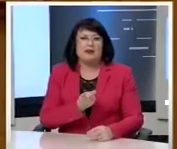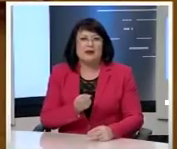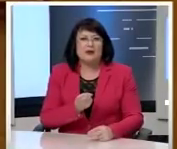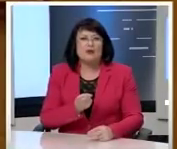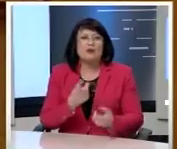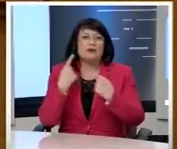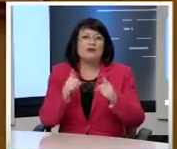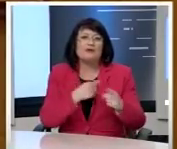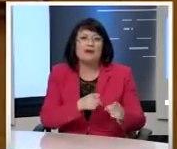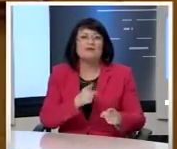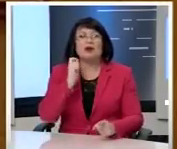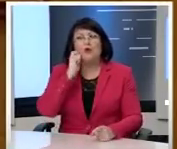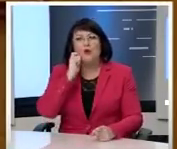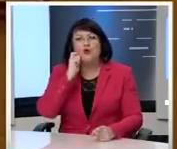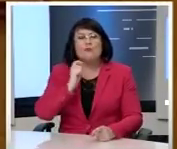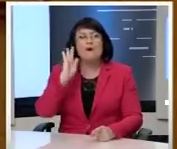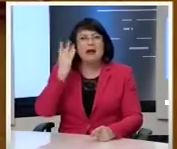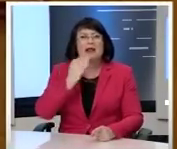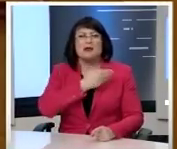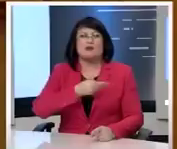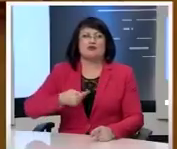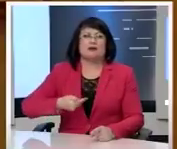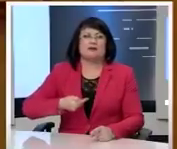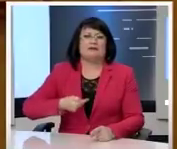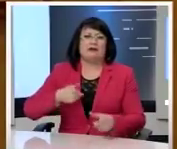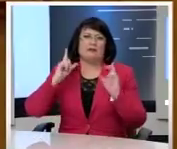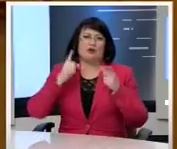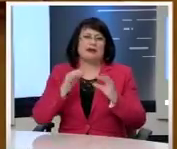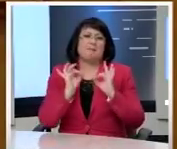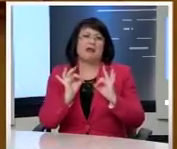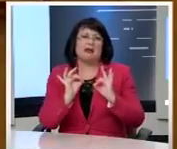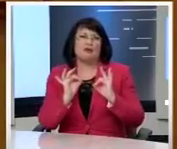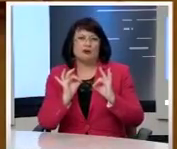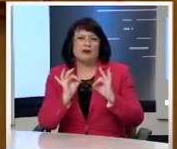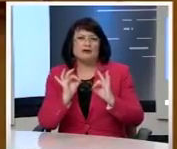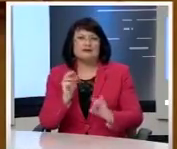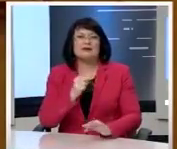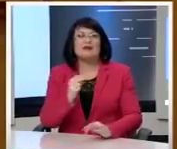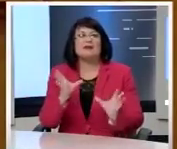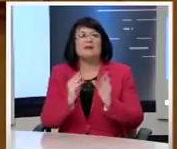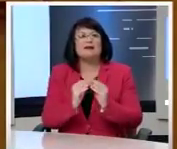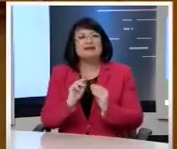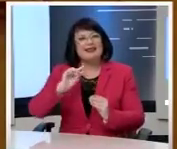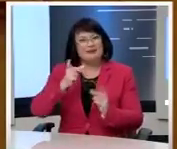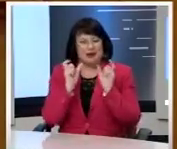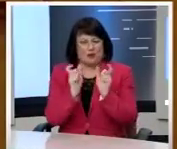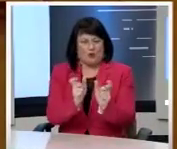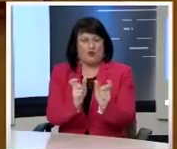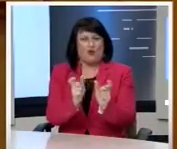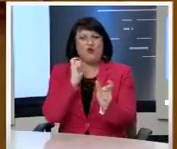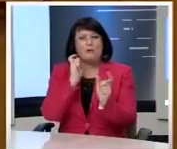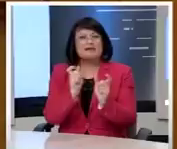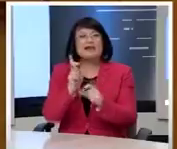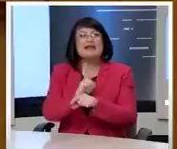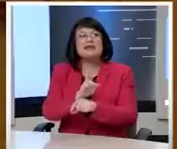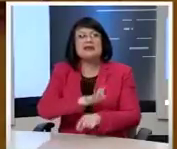διαφορά για το όνομα με την πρώην Γιουγκοσλαβική Δημοκρατία της Μακεδονίας στη βάση μιας σύνθετης ονομασίας με